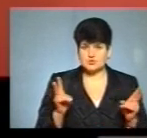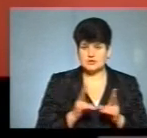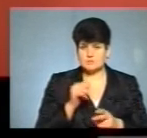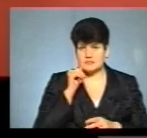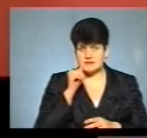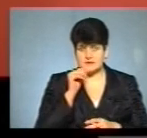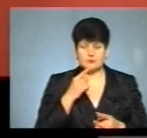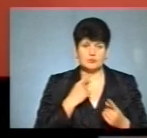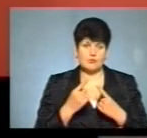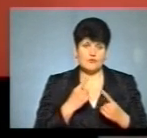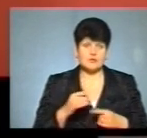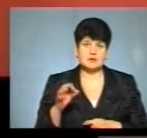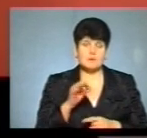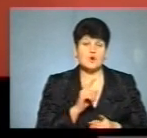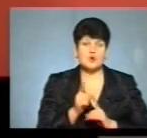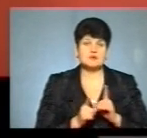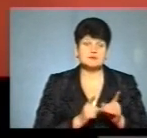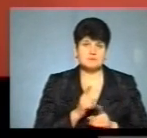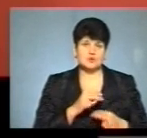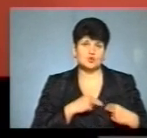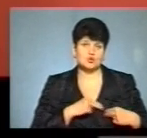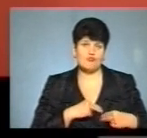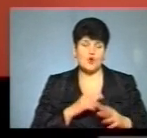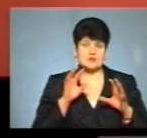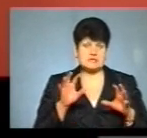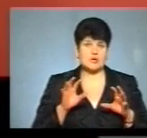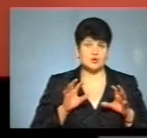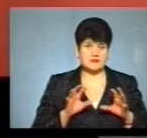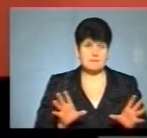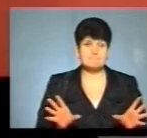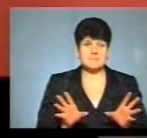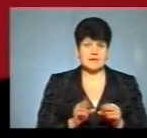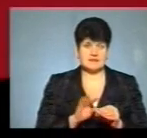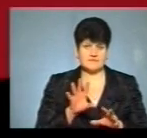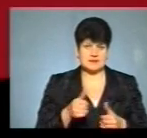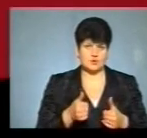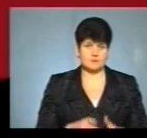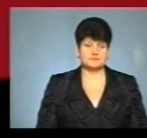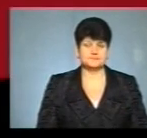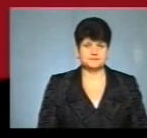порі, де будемо говорити про зміни до трудового законодавства. Приєднуйтеся, на все добре.